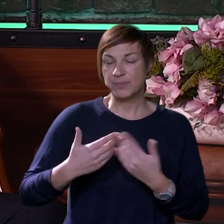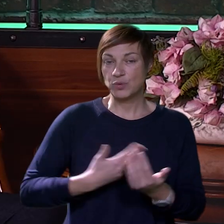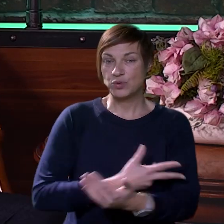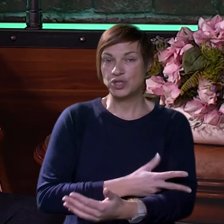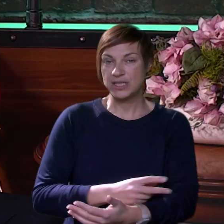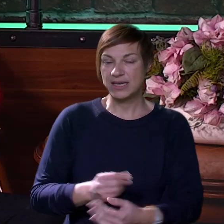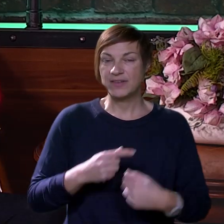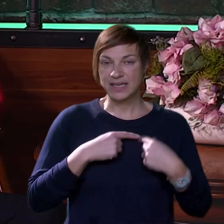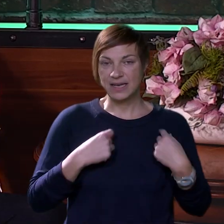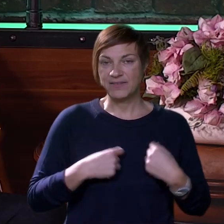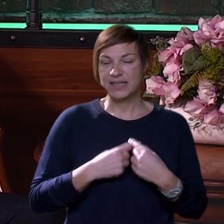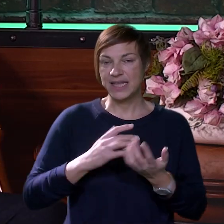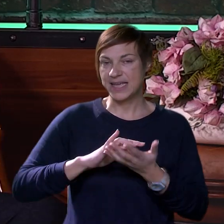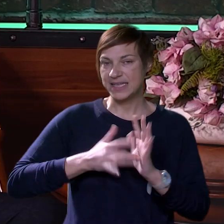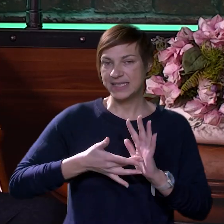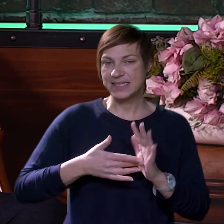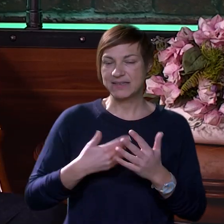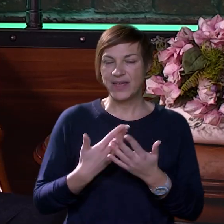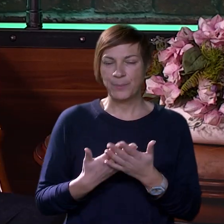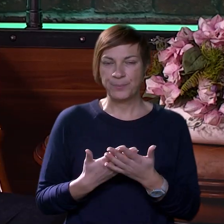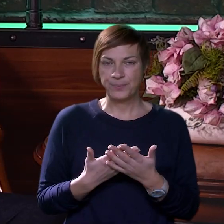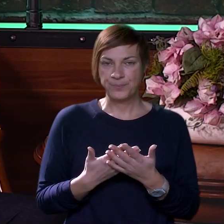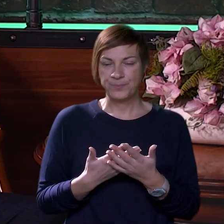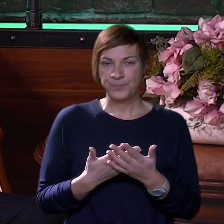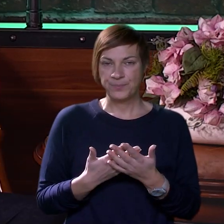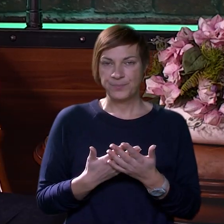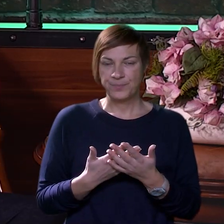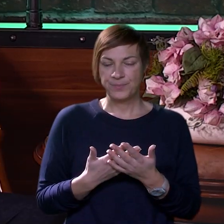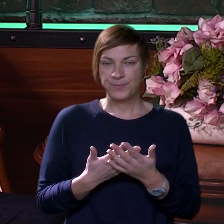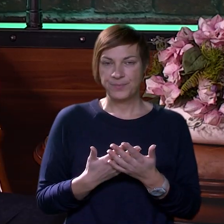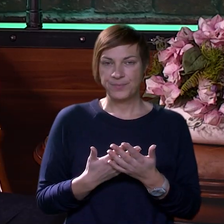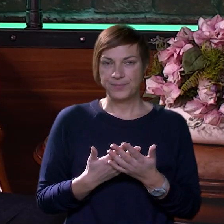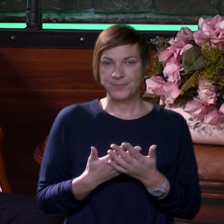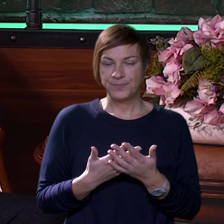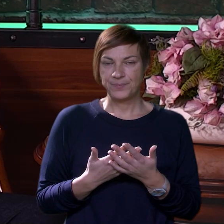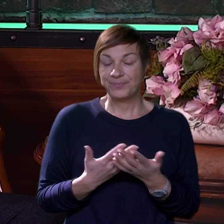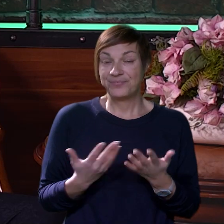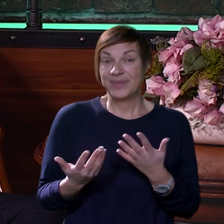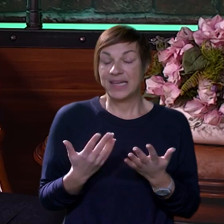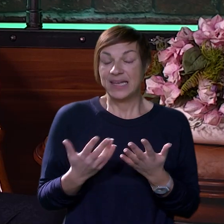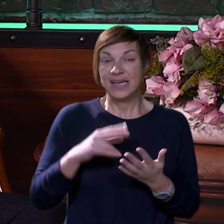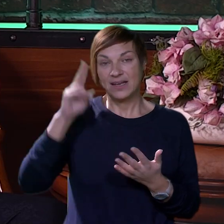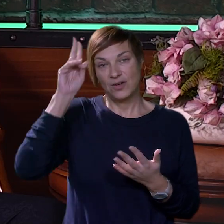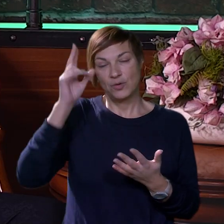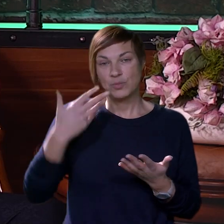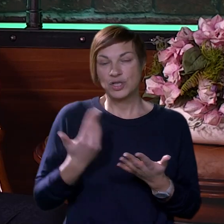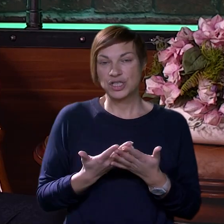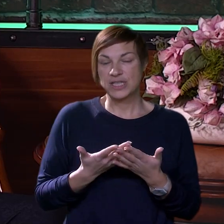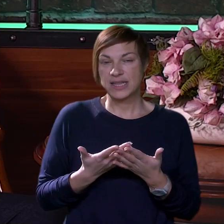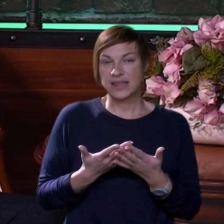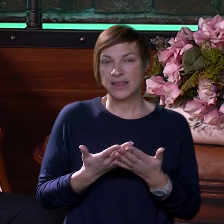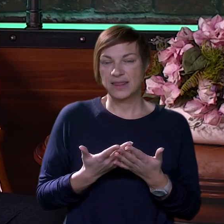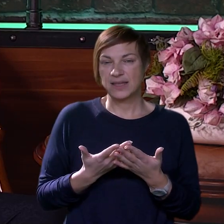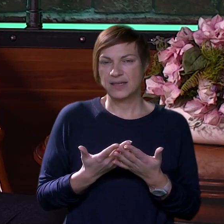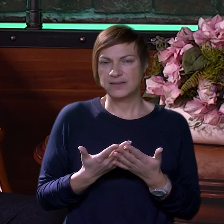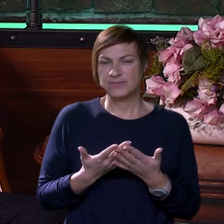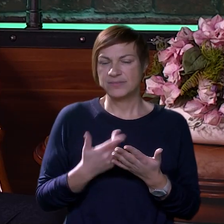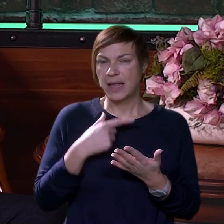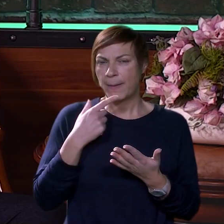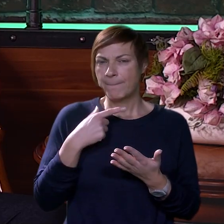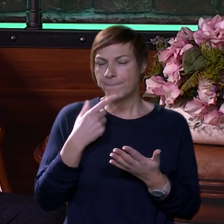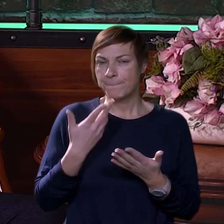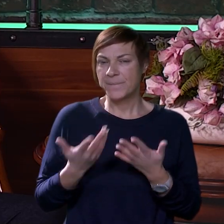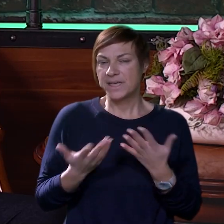budući darivatelji, i volonteri, i sve. Jel? Tako da... Da je nekako možda te neke dogme